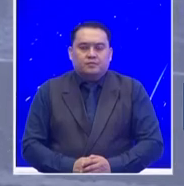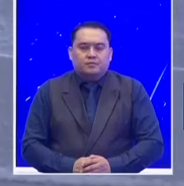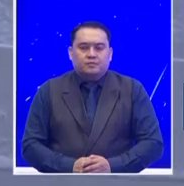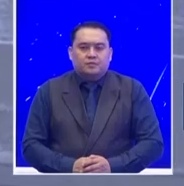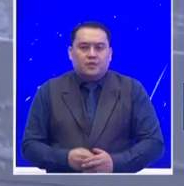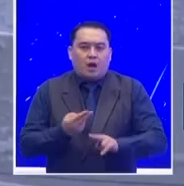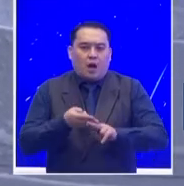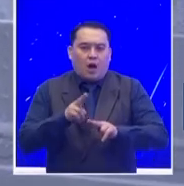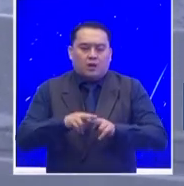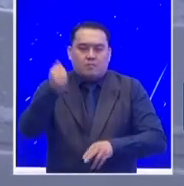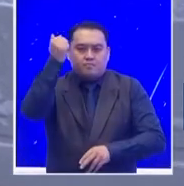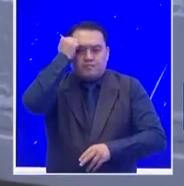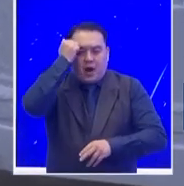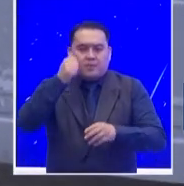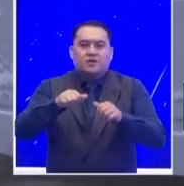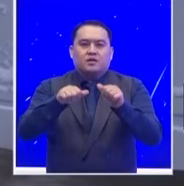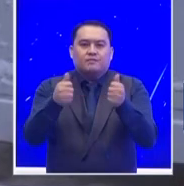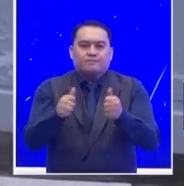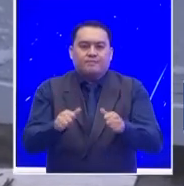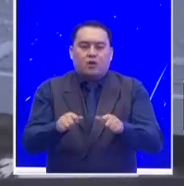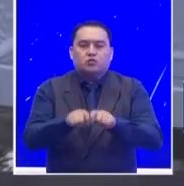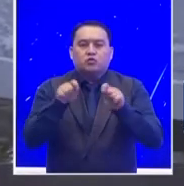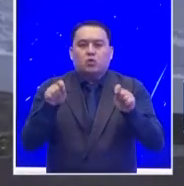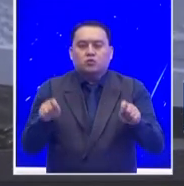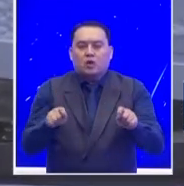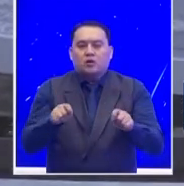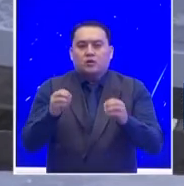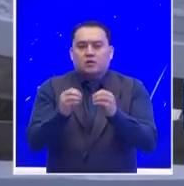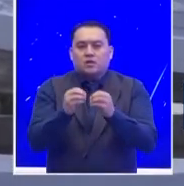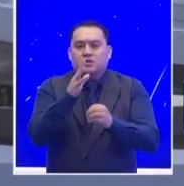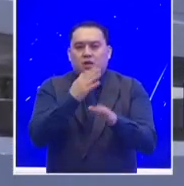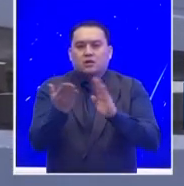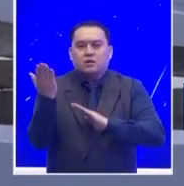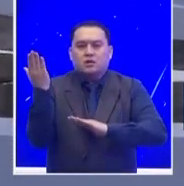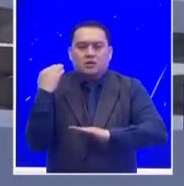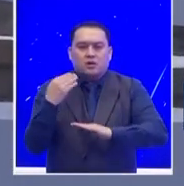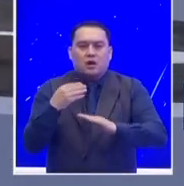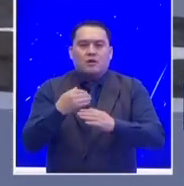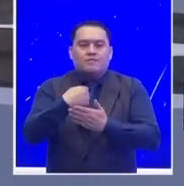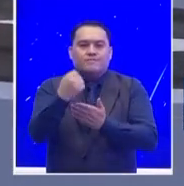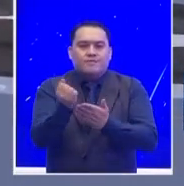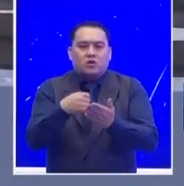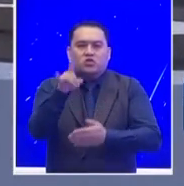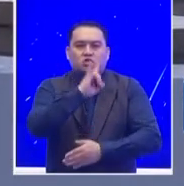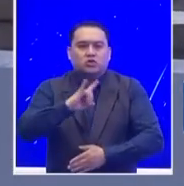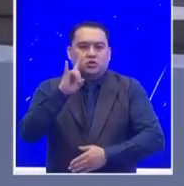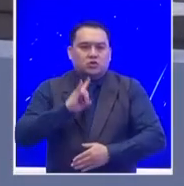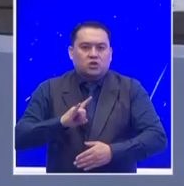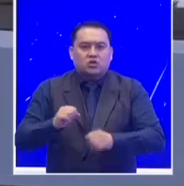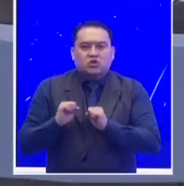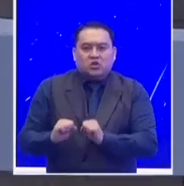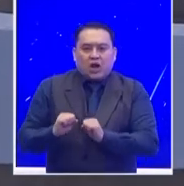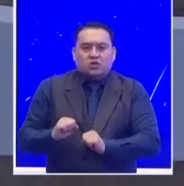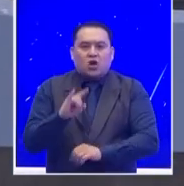Этот памятник был воздвигнут ровно 10 лет назад. Сразу после трагедии в селе Козлагаш на камне выгравирована женщина, героически